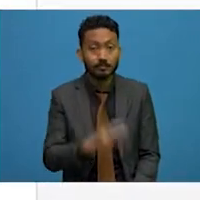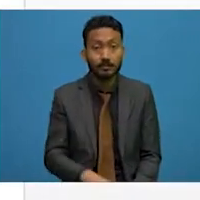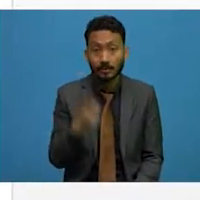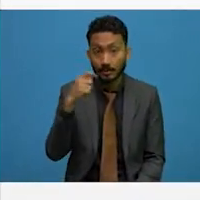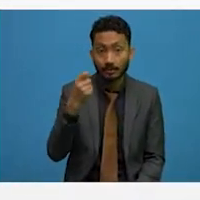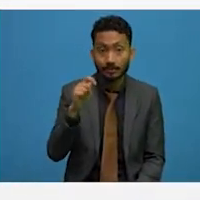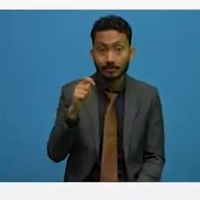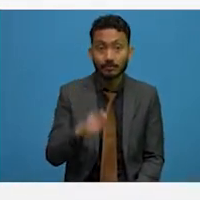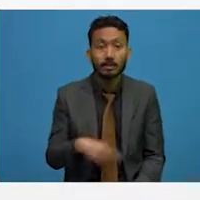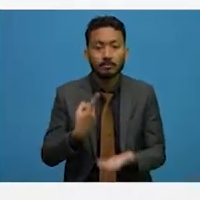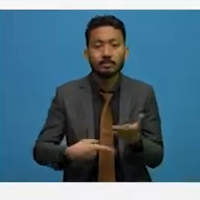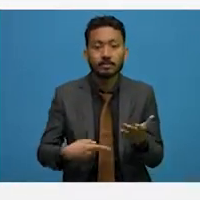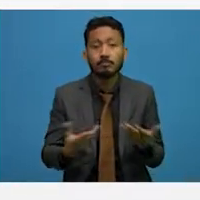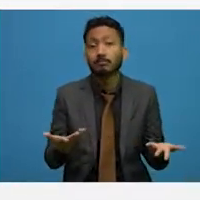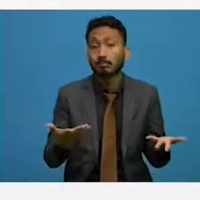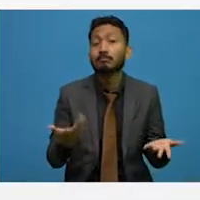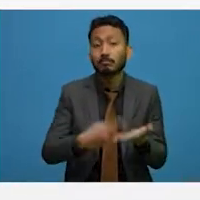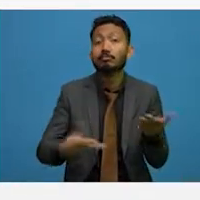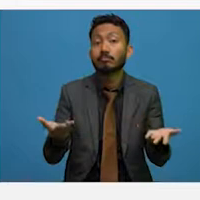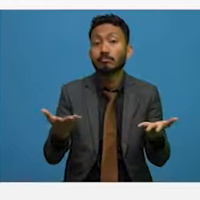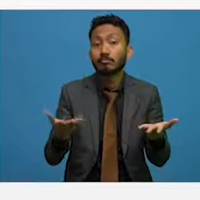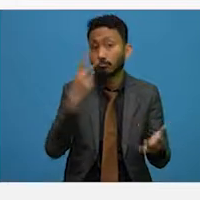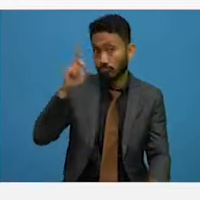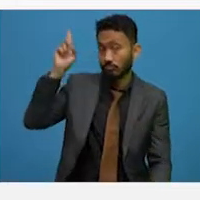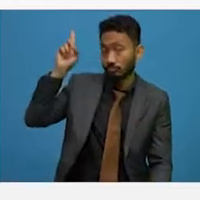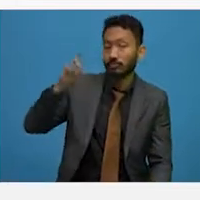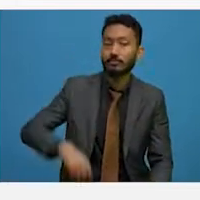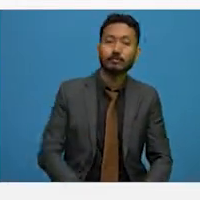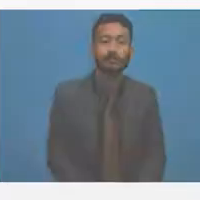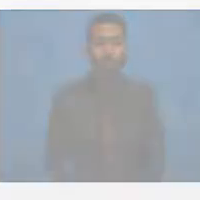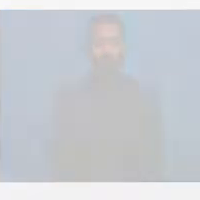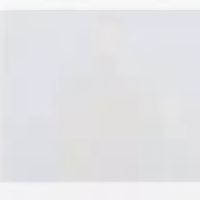ialah perkataan kesusasteraan Melayu komunikatif.